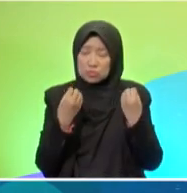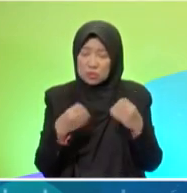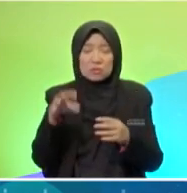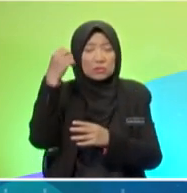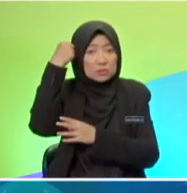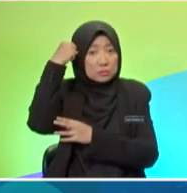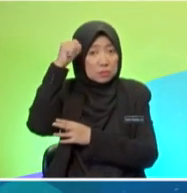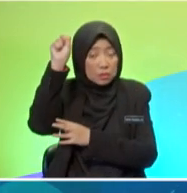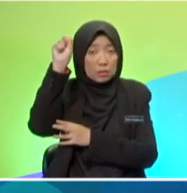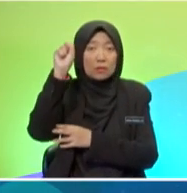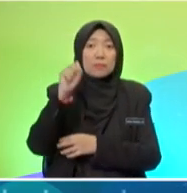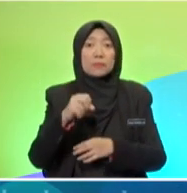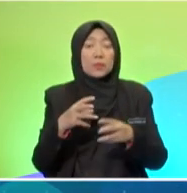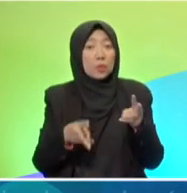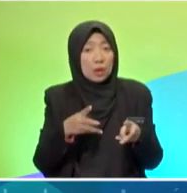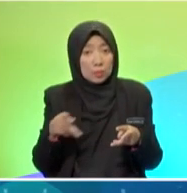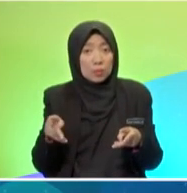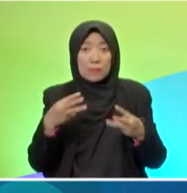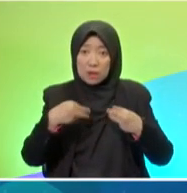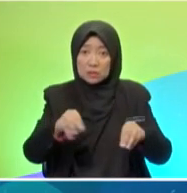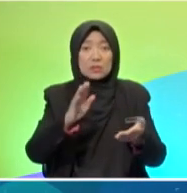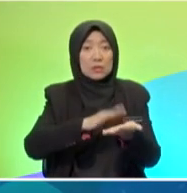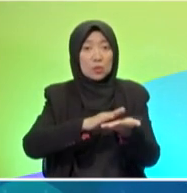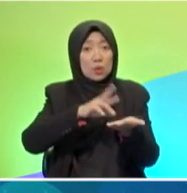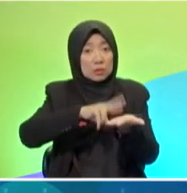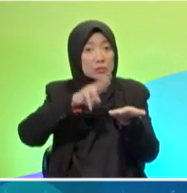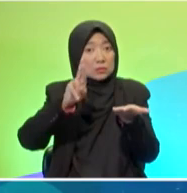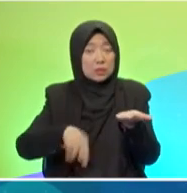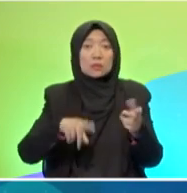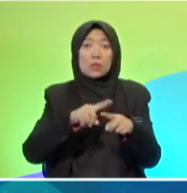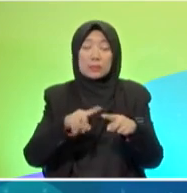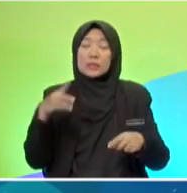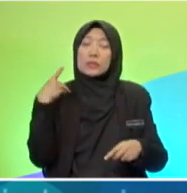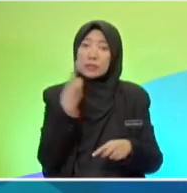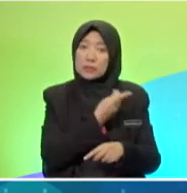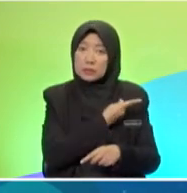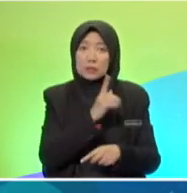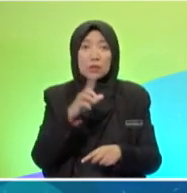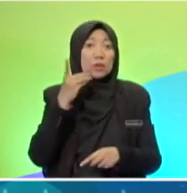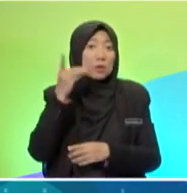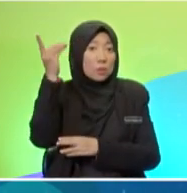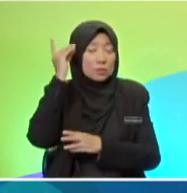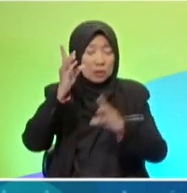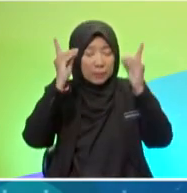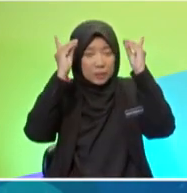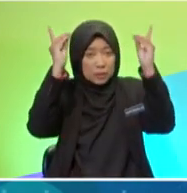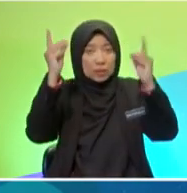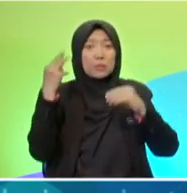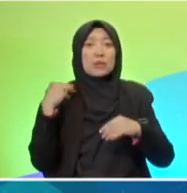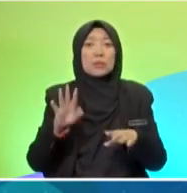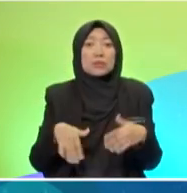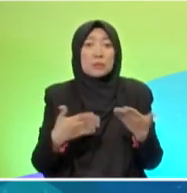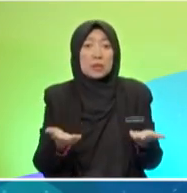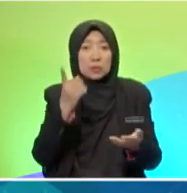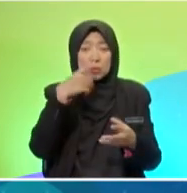walaupun mereka masih lagi berada di sekolah tetapi kita inilah yang akan mendidik mereka mengajak mereka tentang bagaimana penduduk